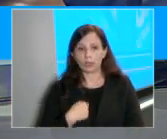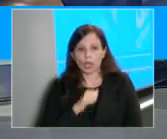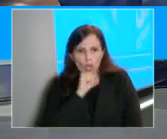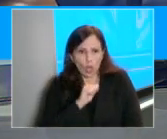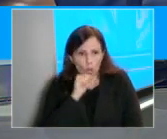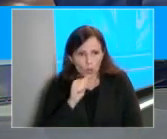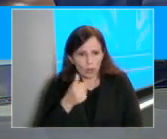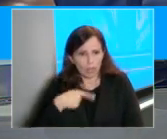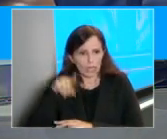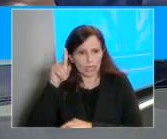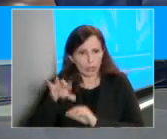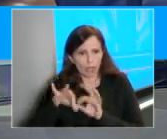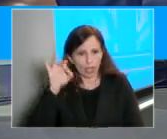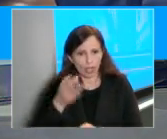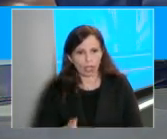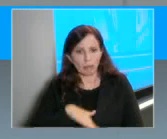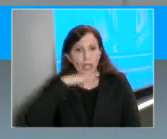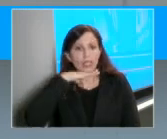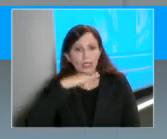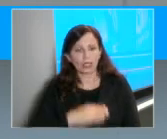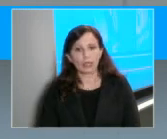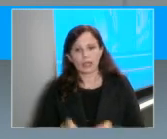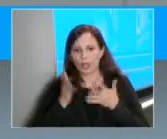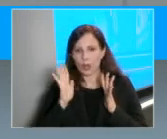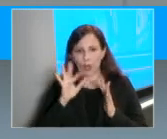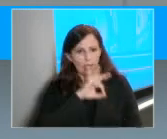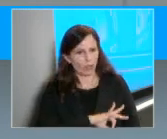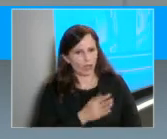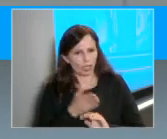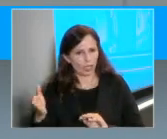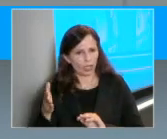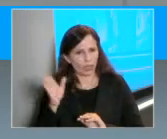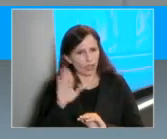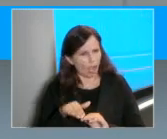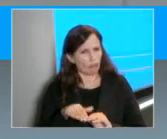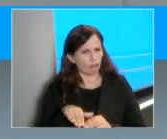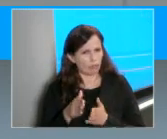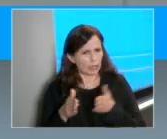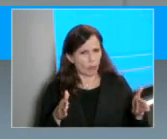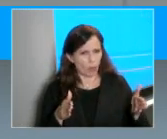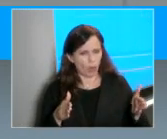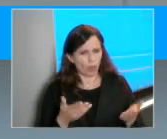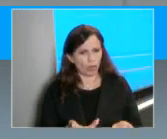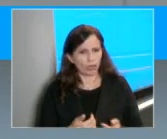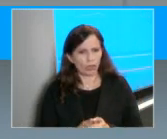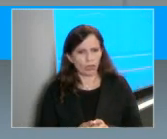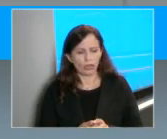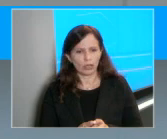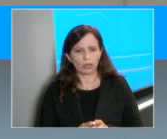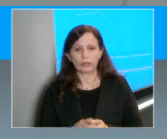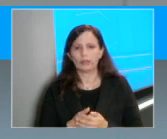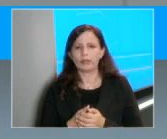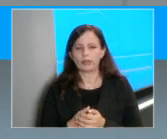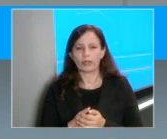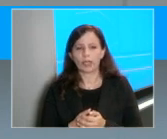להצביע, נמאס לנו. זה נורא. אגב, זה דבר שמאפיין את הימין כרגע, אבל הוא גם נחלתו של השמאל הרבה יותר מערכות בחירות מאשר הימין. כן, אבל תראה,